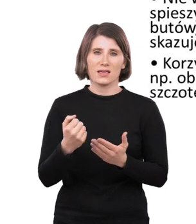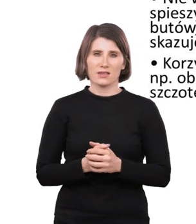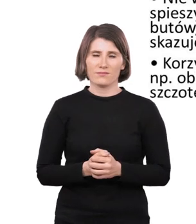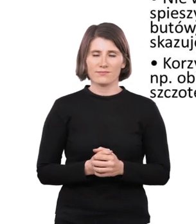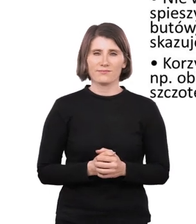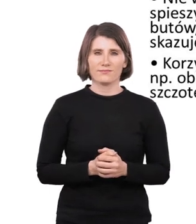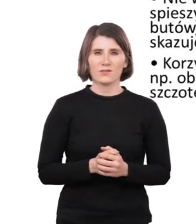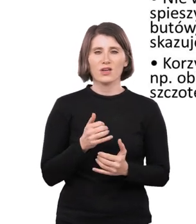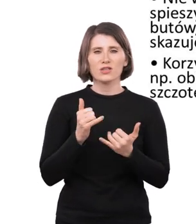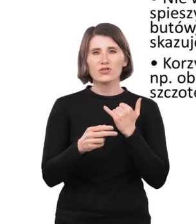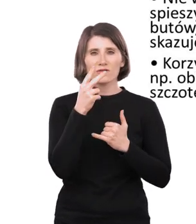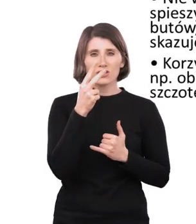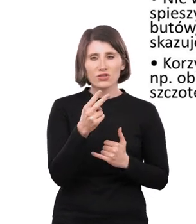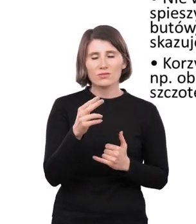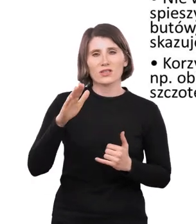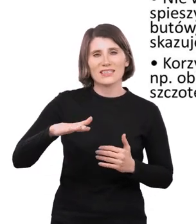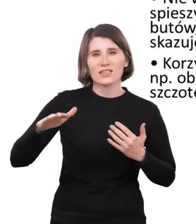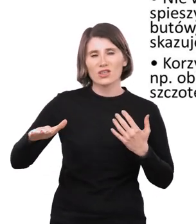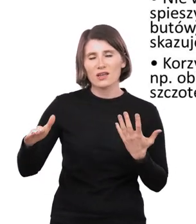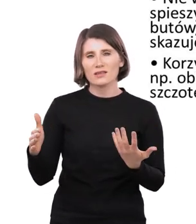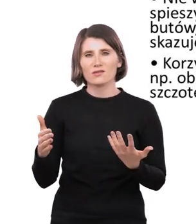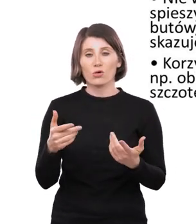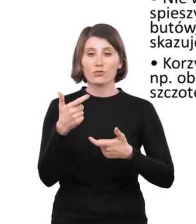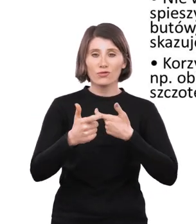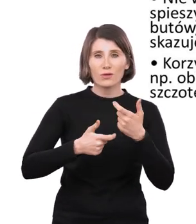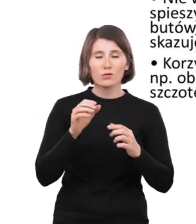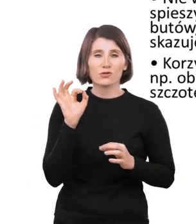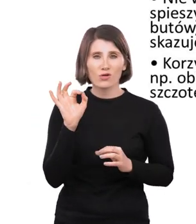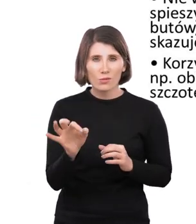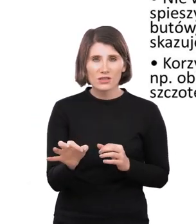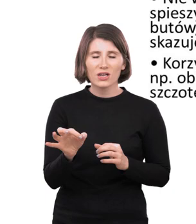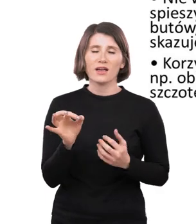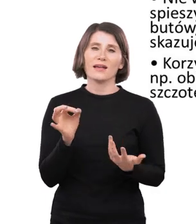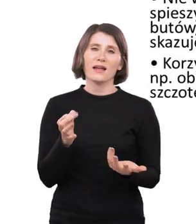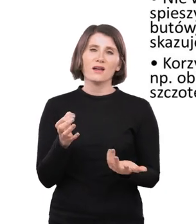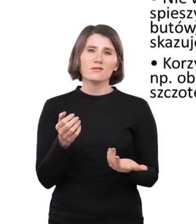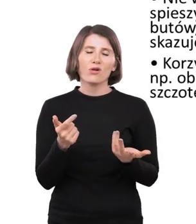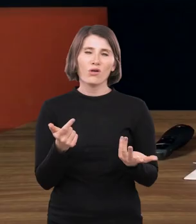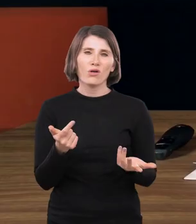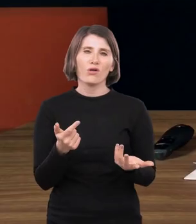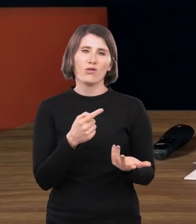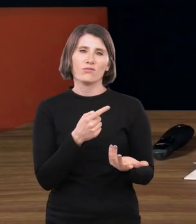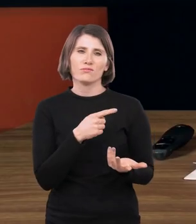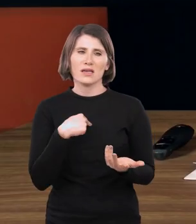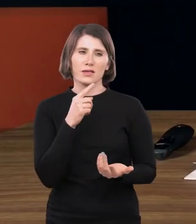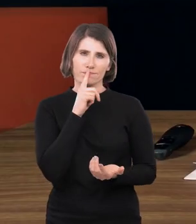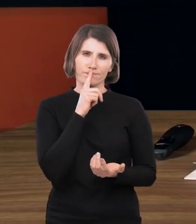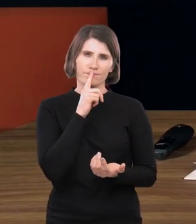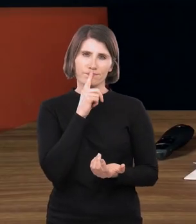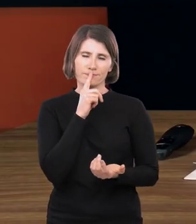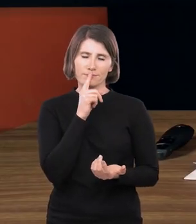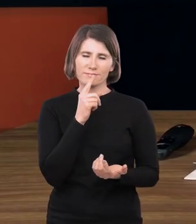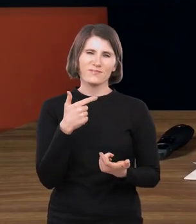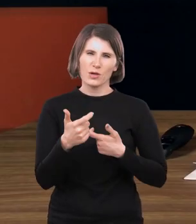widzimy, że dziecko zrobiło coś dobrego, to nie przemilczajmy tego. My mamy tendencję do tego,